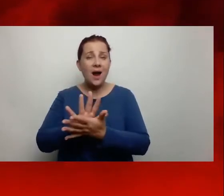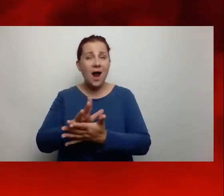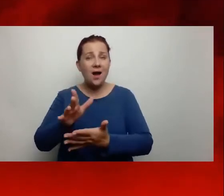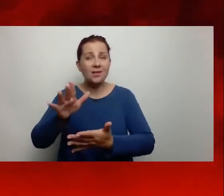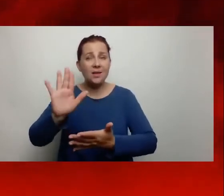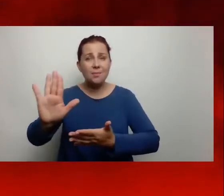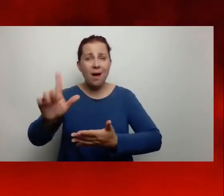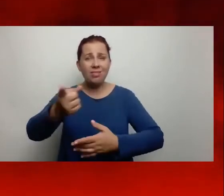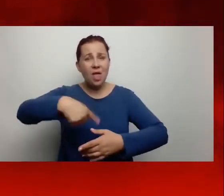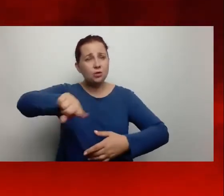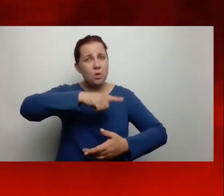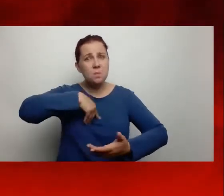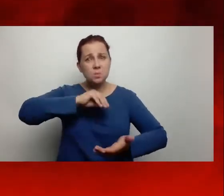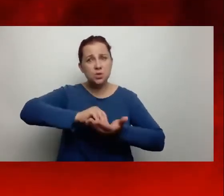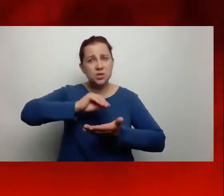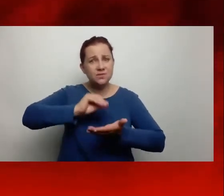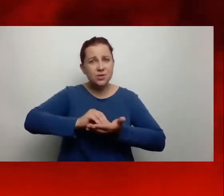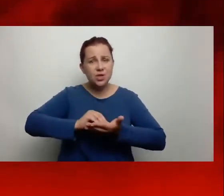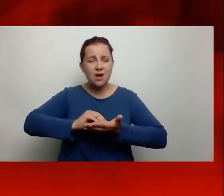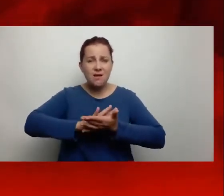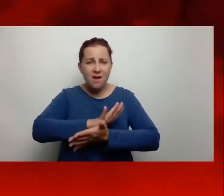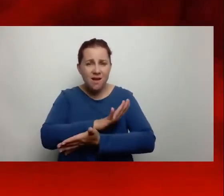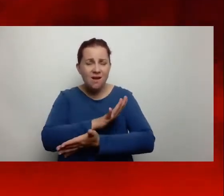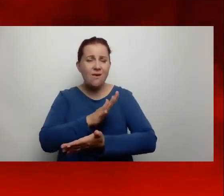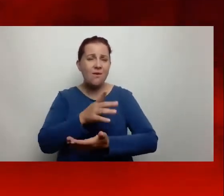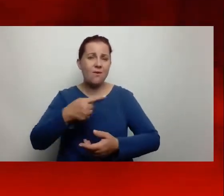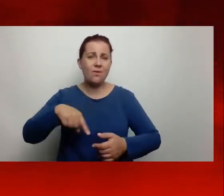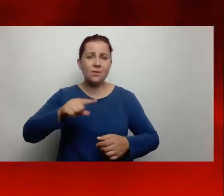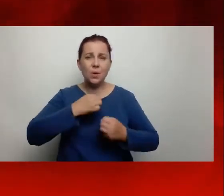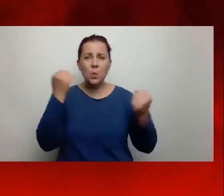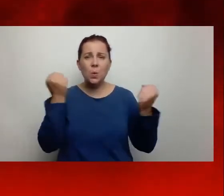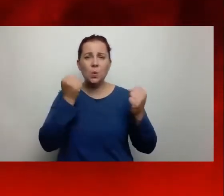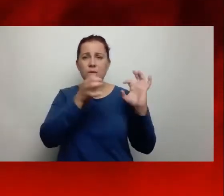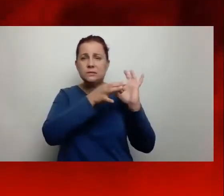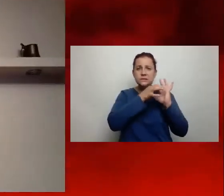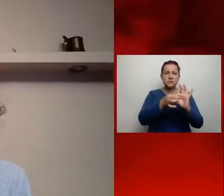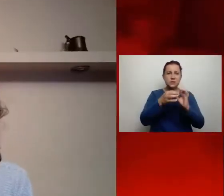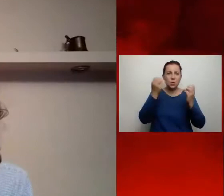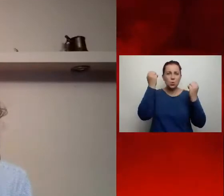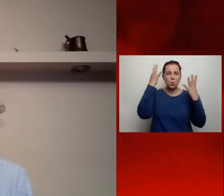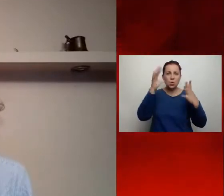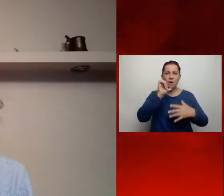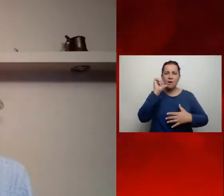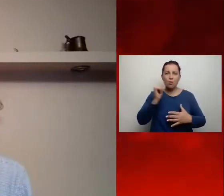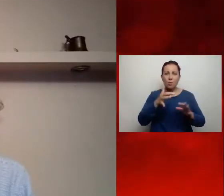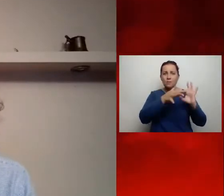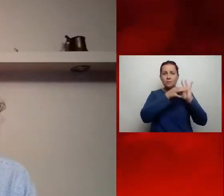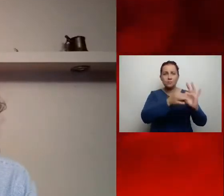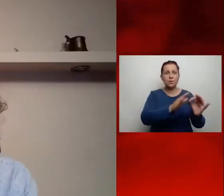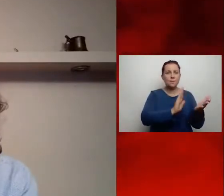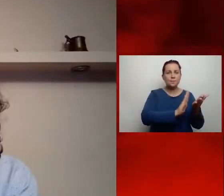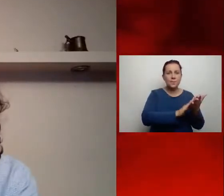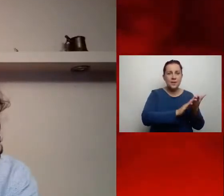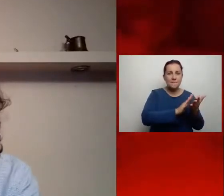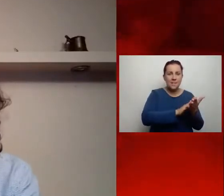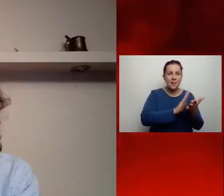do takiego wielkiego ogromu kultury europejskiej, nawiązań do Biblii, nawiązań